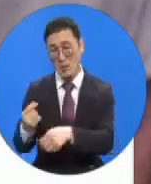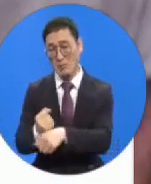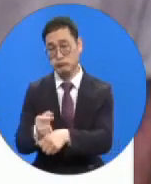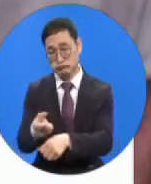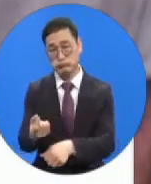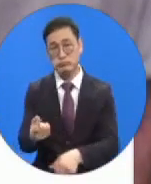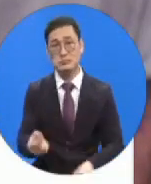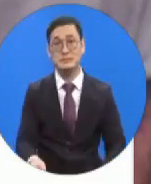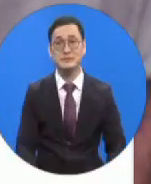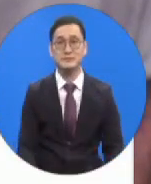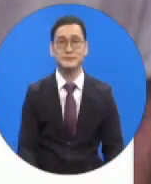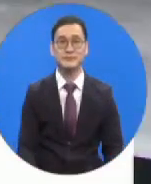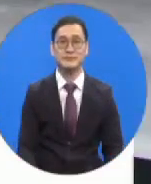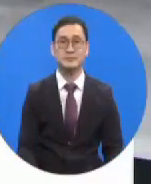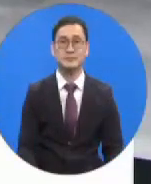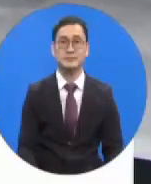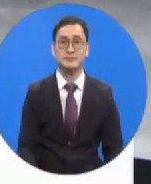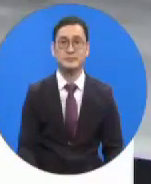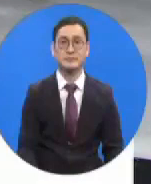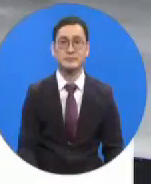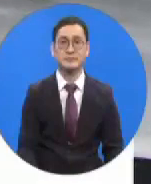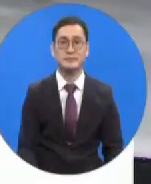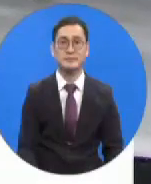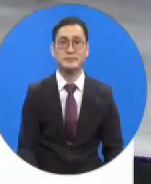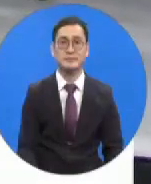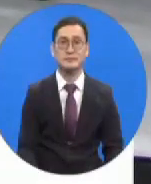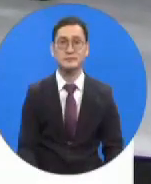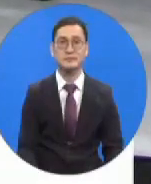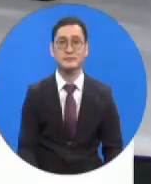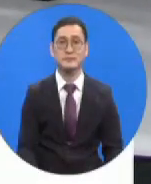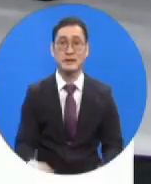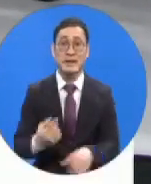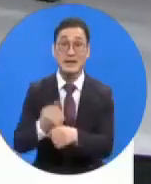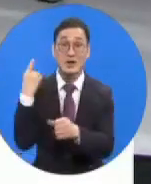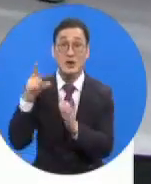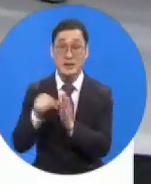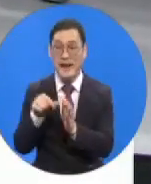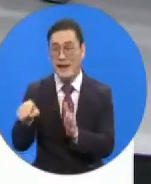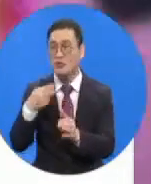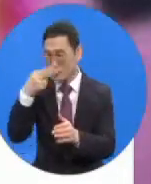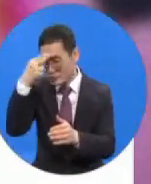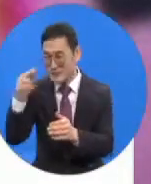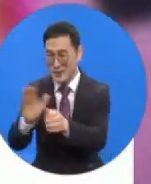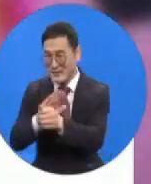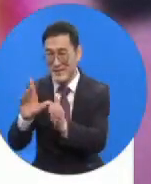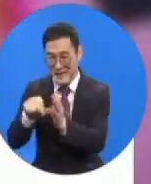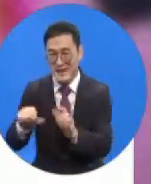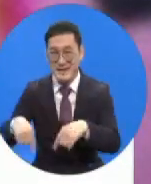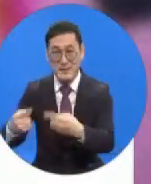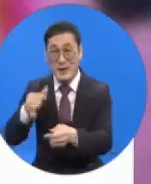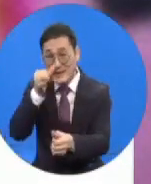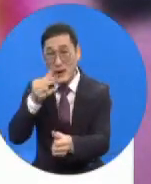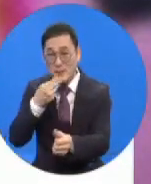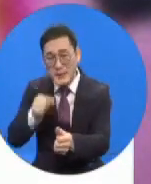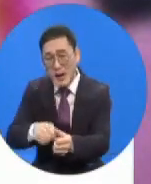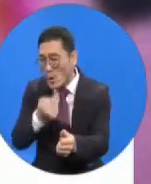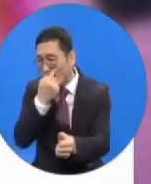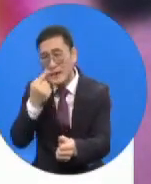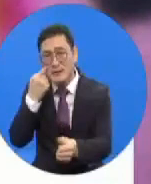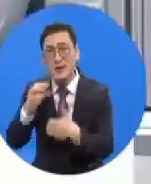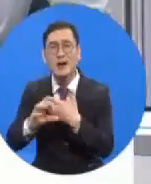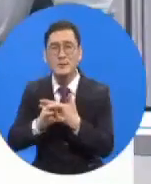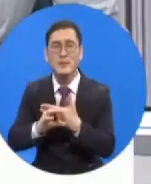불과 1년 전에 사실이기 때문에 그 날짜에 거기 있었는가만 확인을 하면 되는 거잖아요. 그래서 이 부분은 금세 밝혀질 수 있는 문제라고 봅니다. 예.